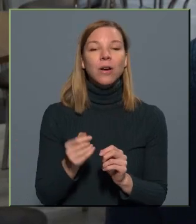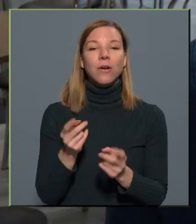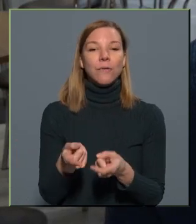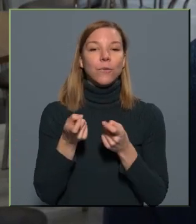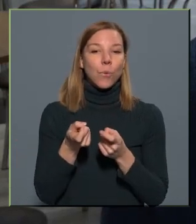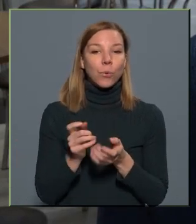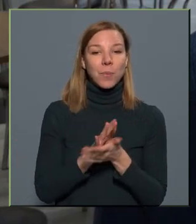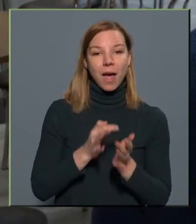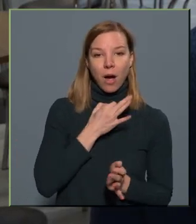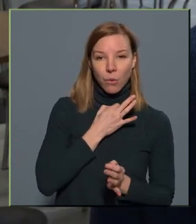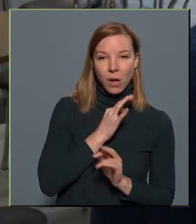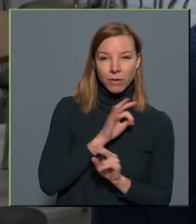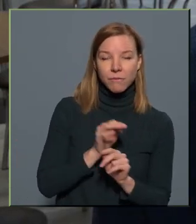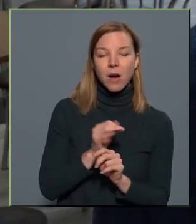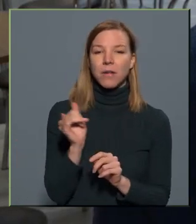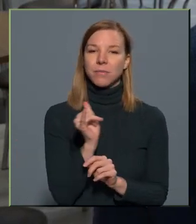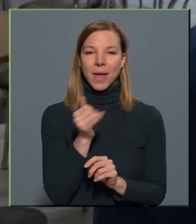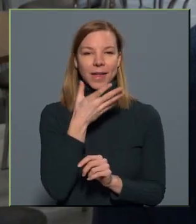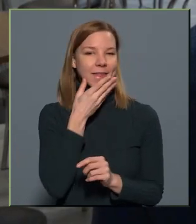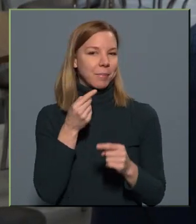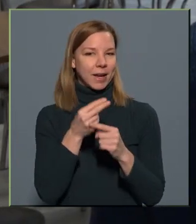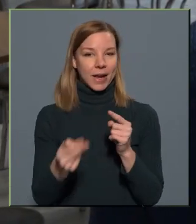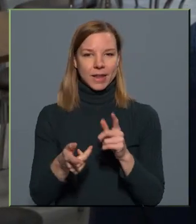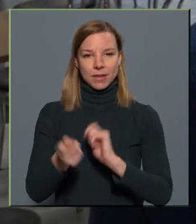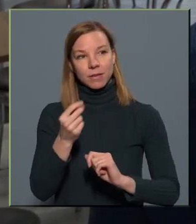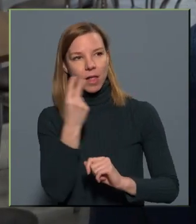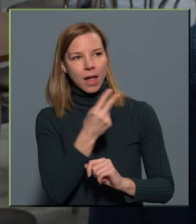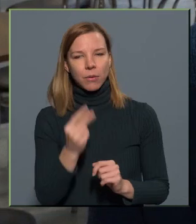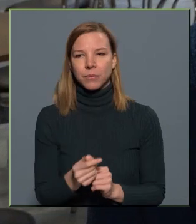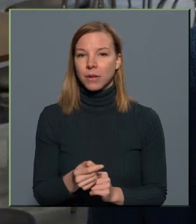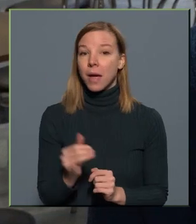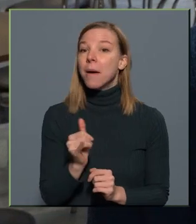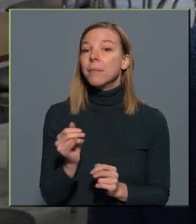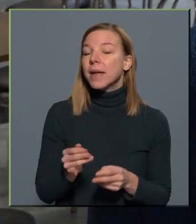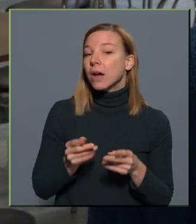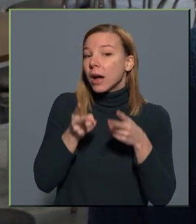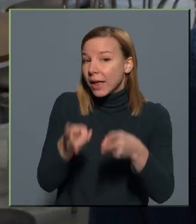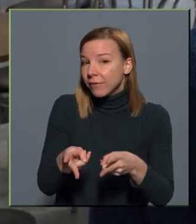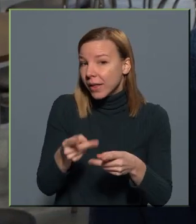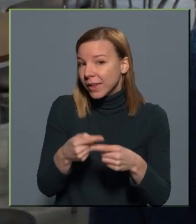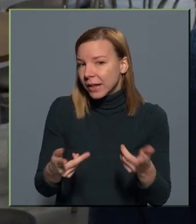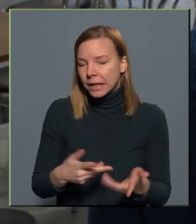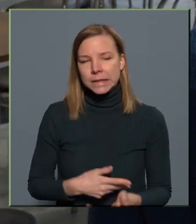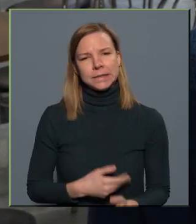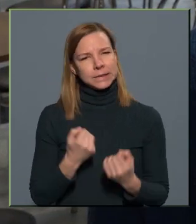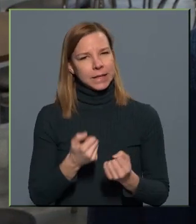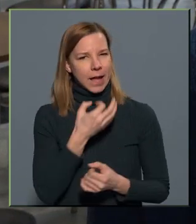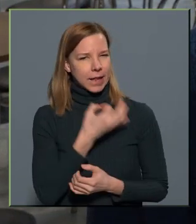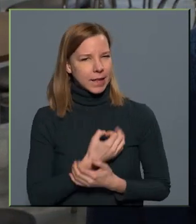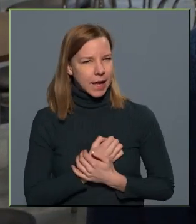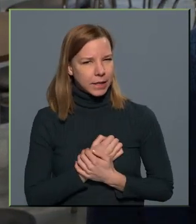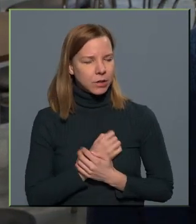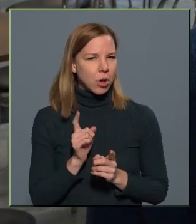meglátni éppenséggel. És melyik a kedvenced? Hű, ez egy nehéz kérdés. Talán azt mondanám, hogy